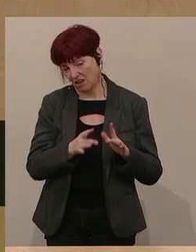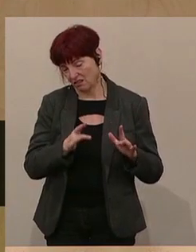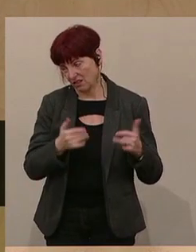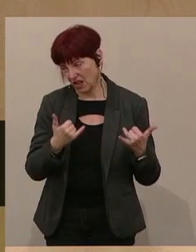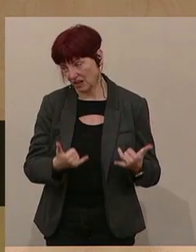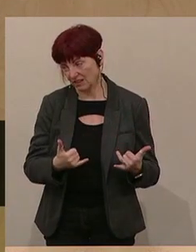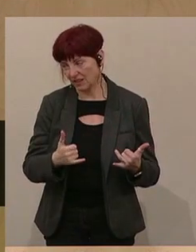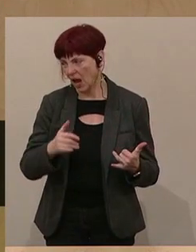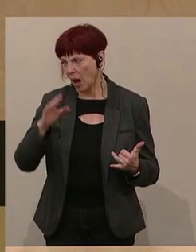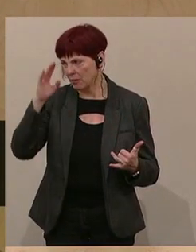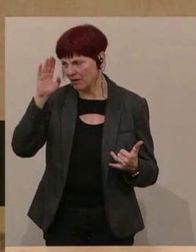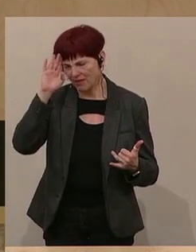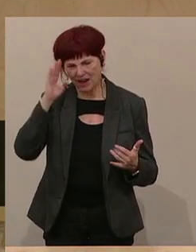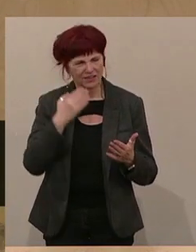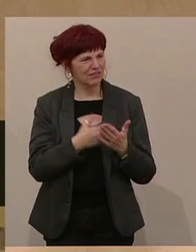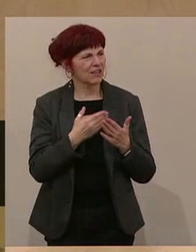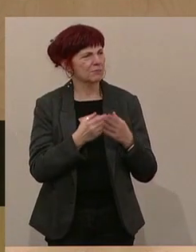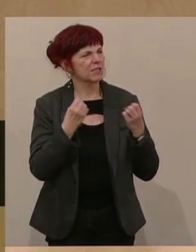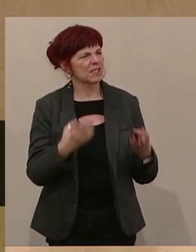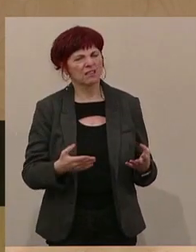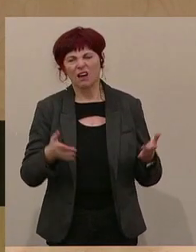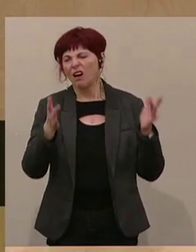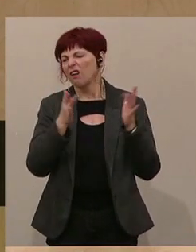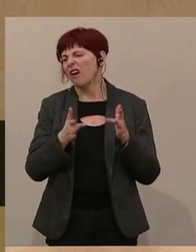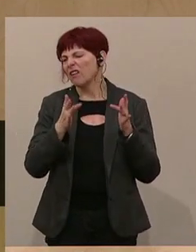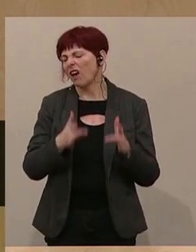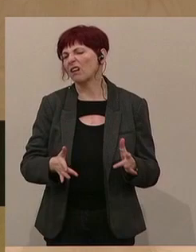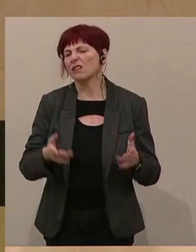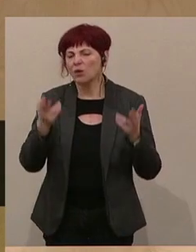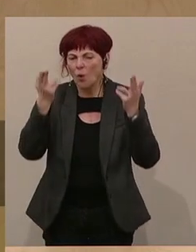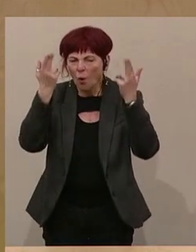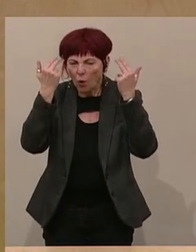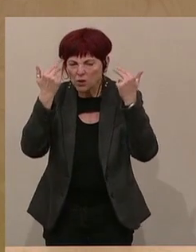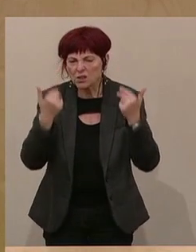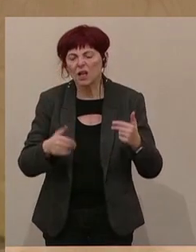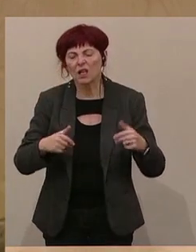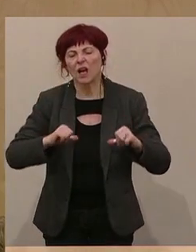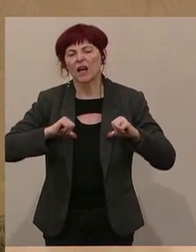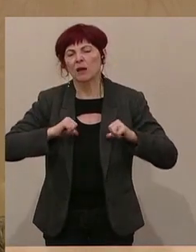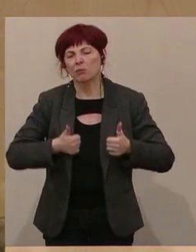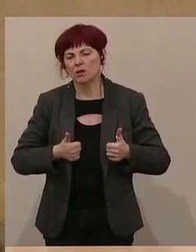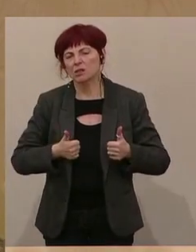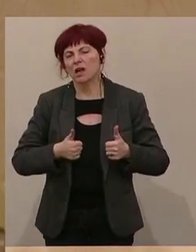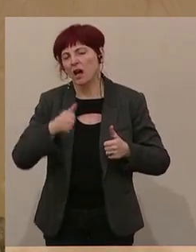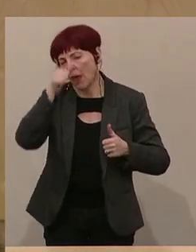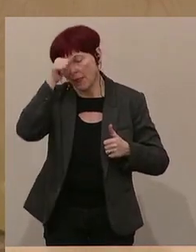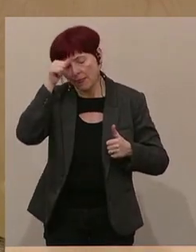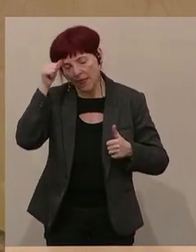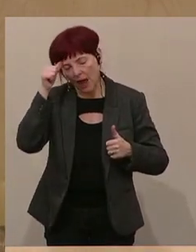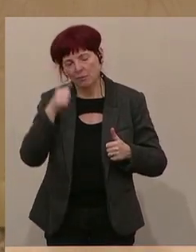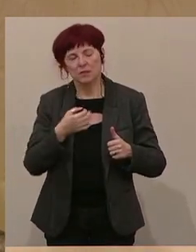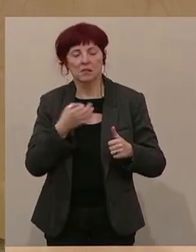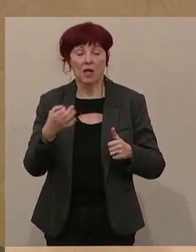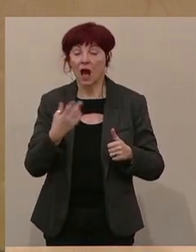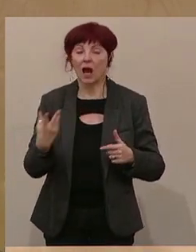wenn Weihnachten, Ostern, Geburtstag, Namenstag zusammenfällt? Na, sind wir bei diesem